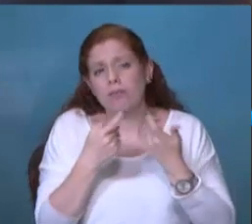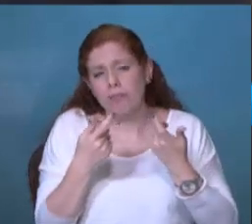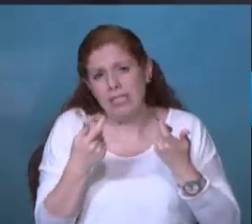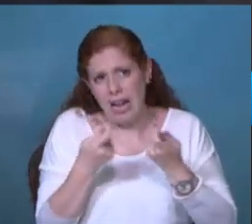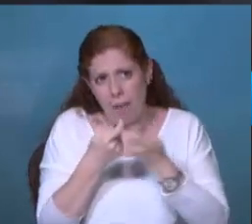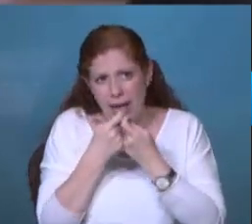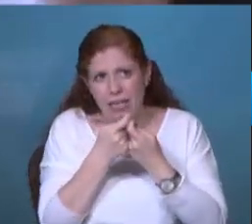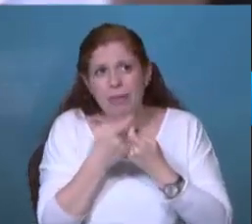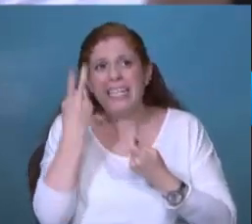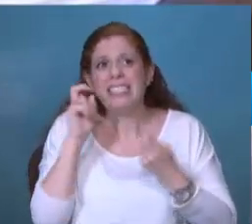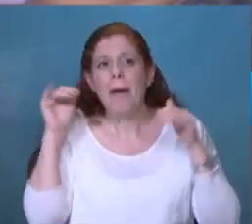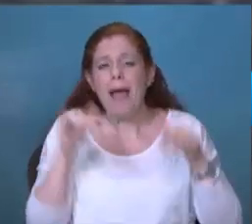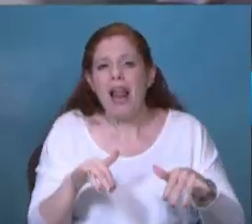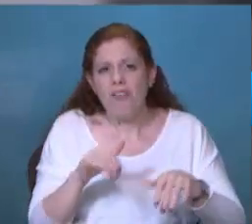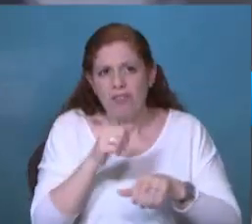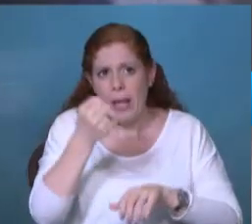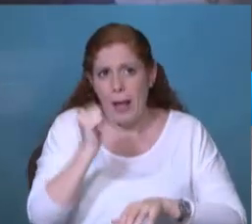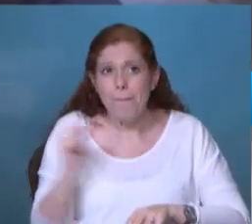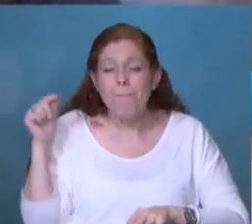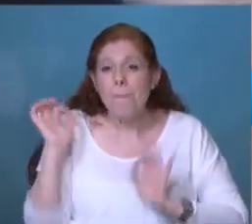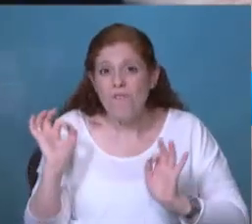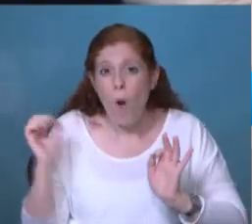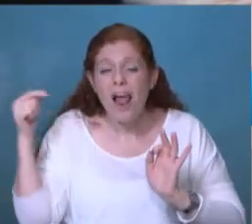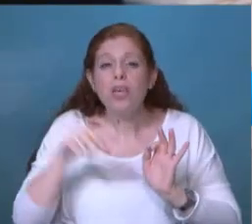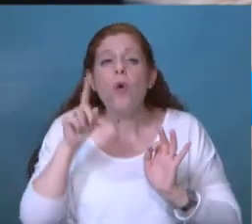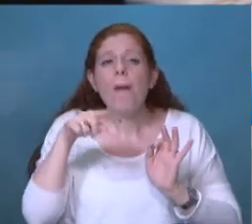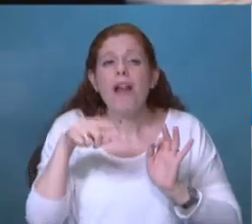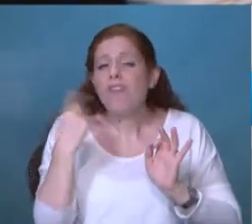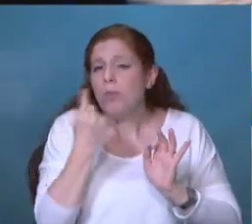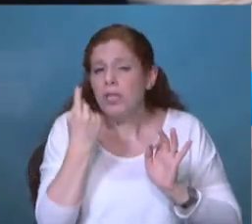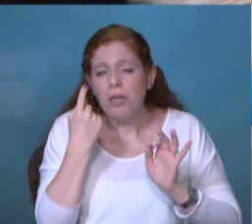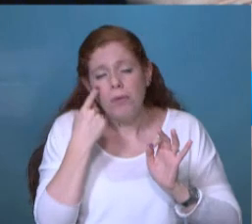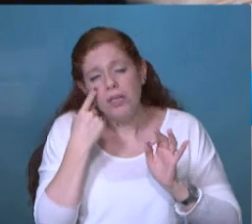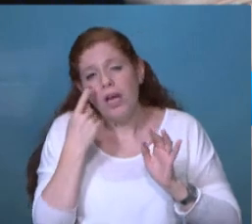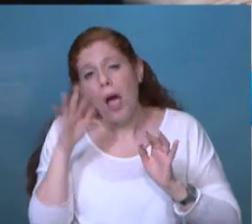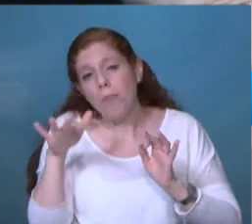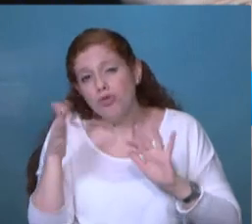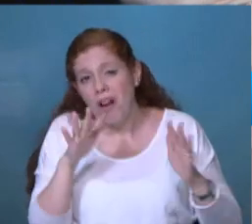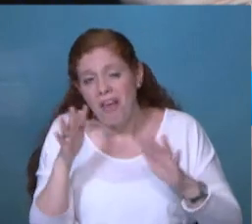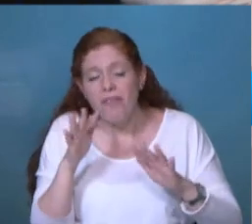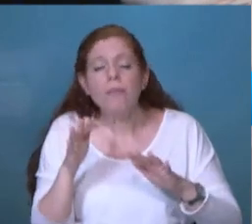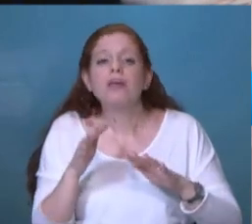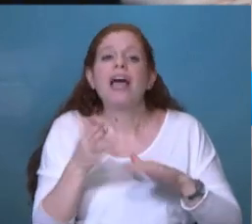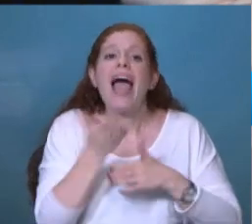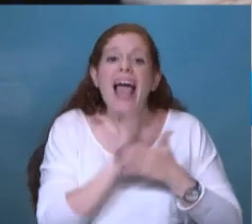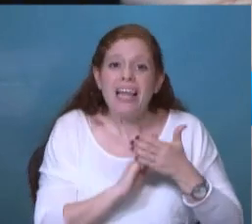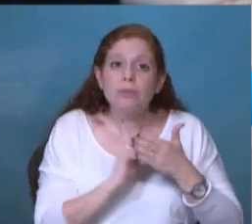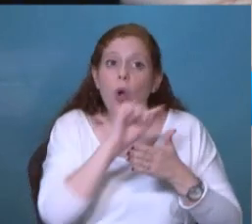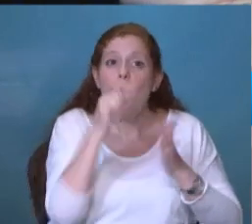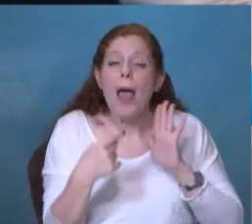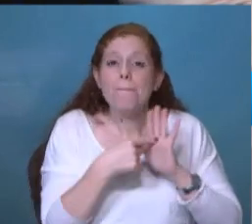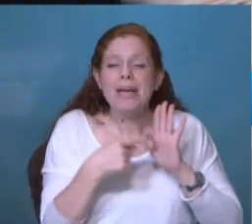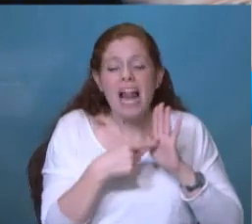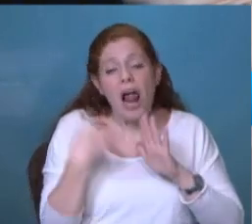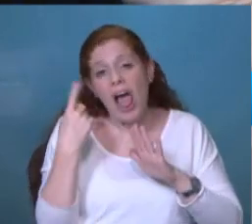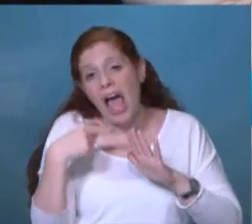לכ-20,000 תיירים. בפועל הגיעו כמה אלפים בודדים, כנראה סביב 5,000. חלק מזה אולי בגלל הדימוי,